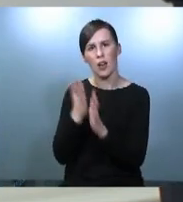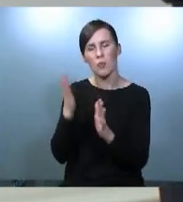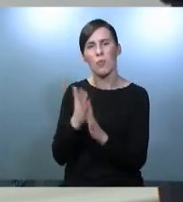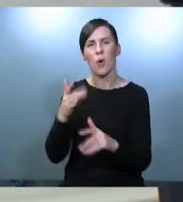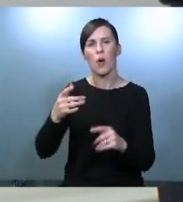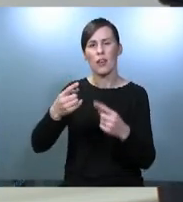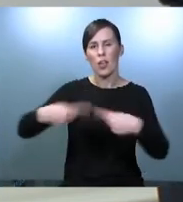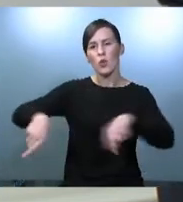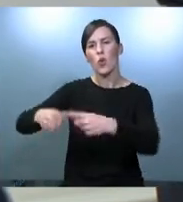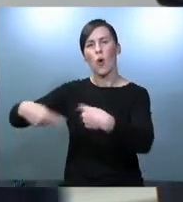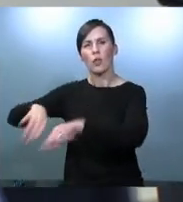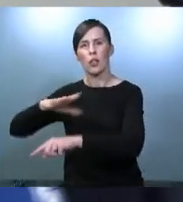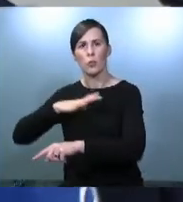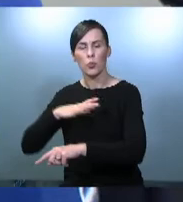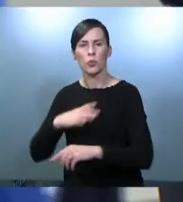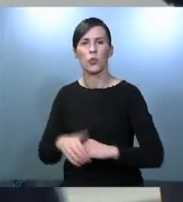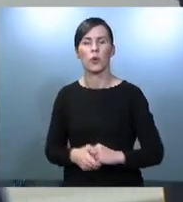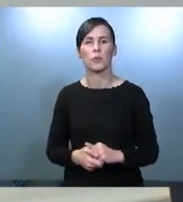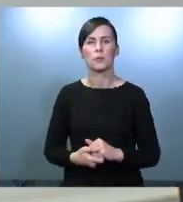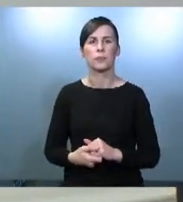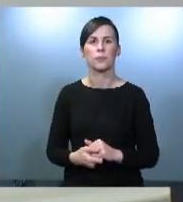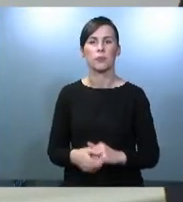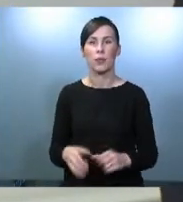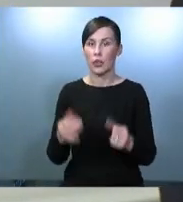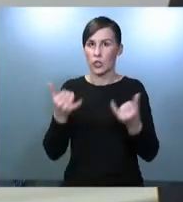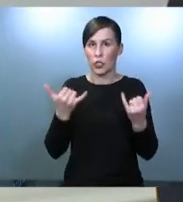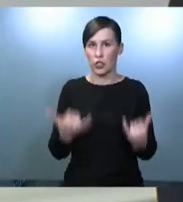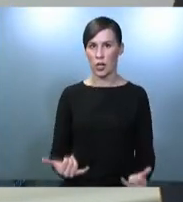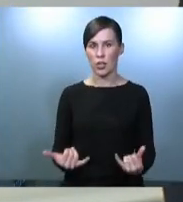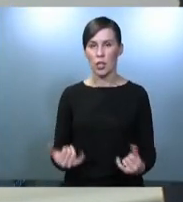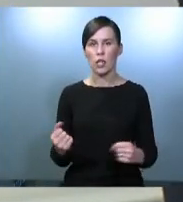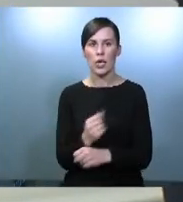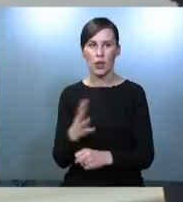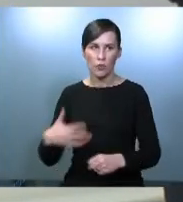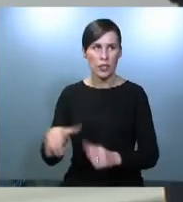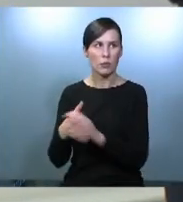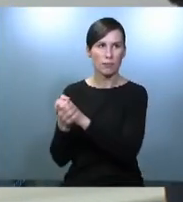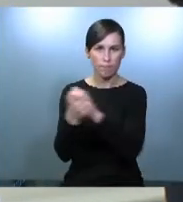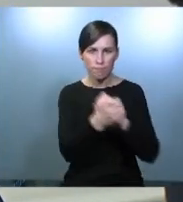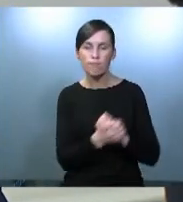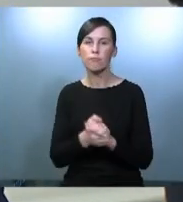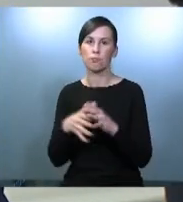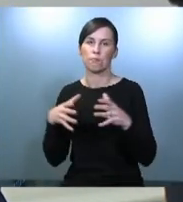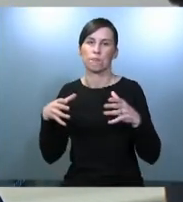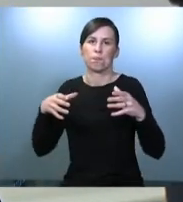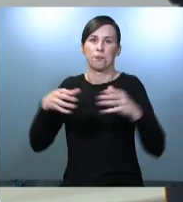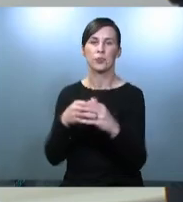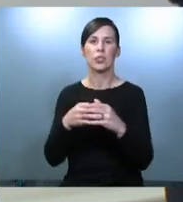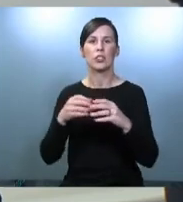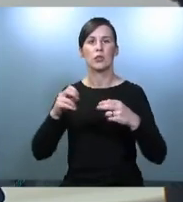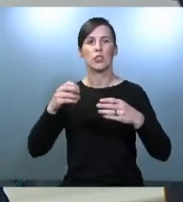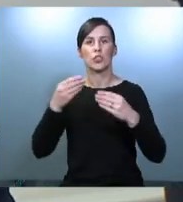turėti aplinkos ministerijos sprendimams. Bet šiandieną turim visi susivienyti ir spręsti, ir ne tik tai šituos du objektus,